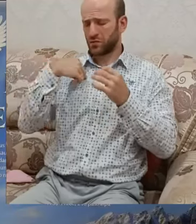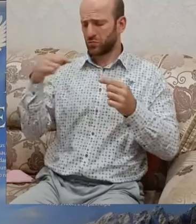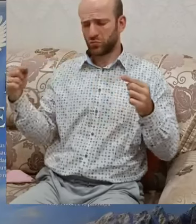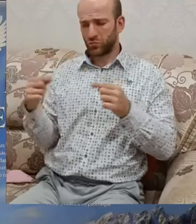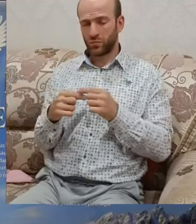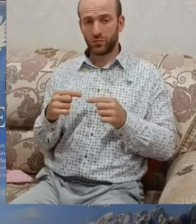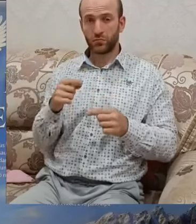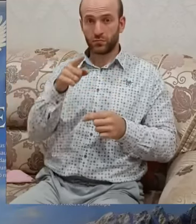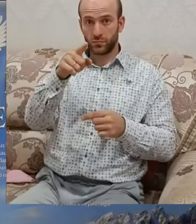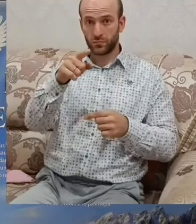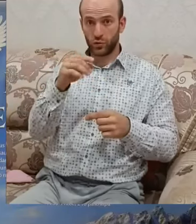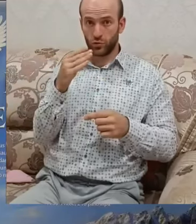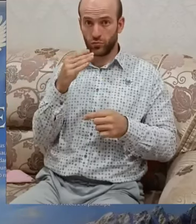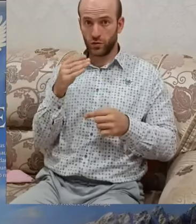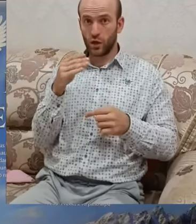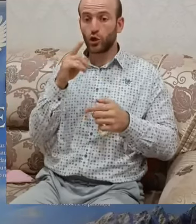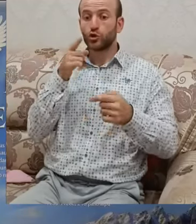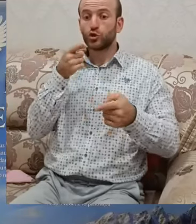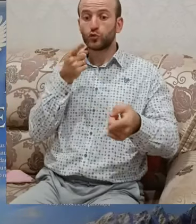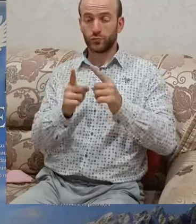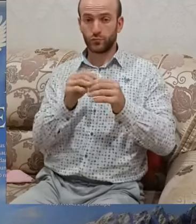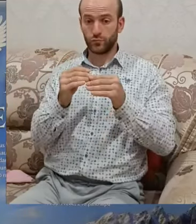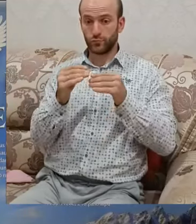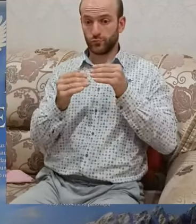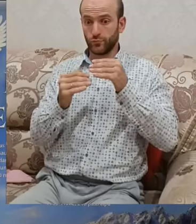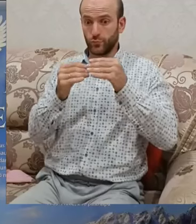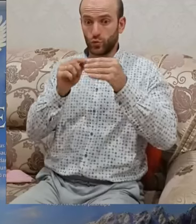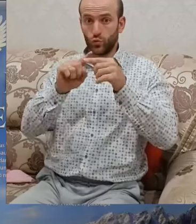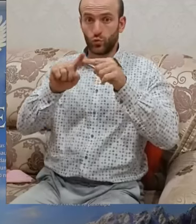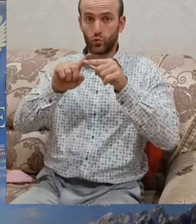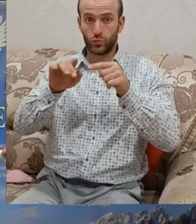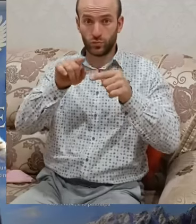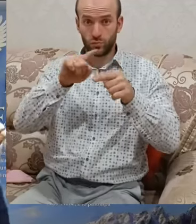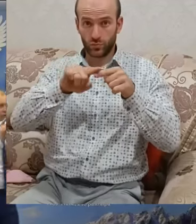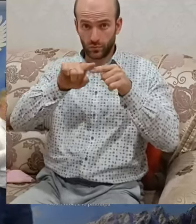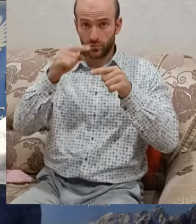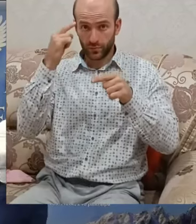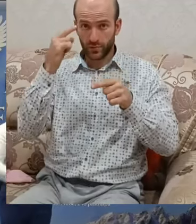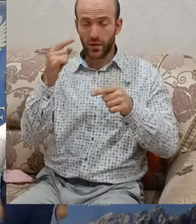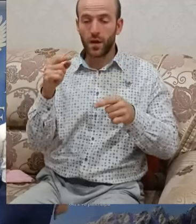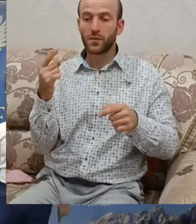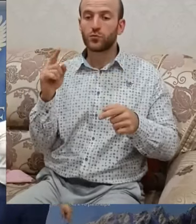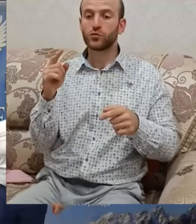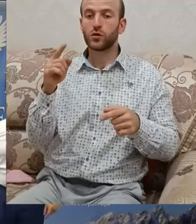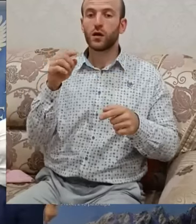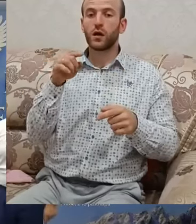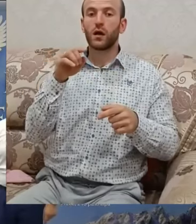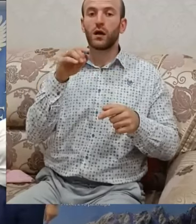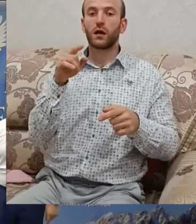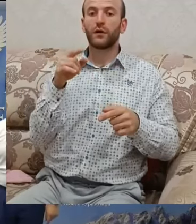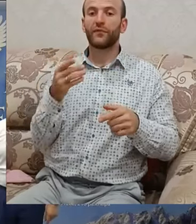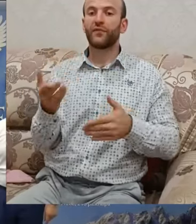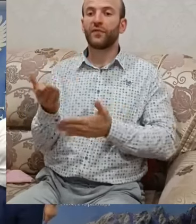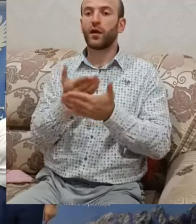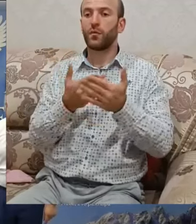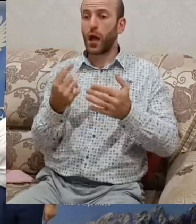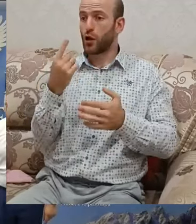Reikalingas tikėjimas, nužna kad priimti vėra, šios valandos žodį. Slova etavo